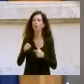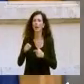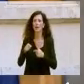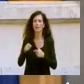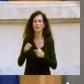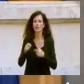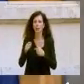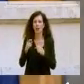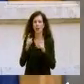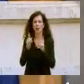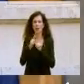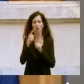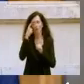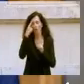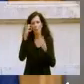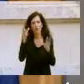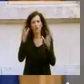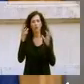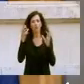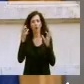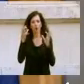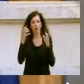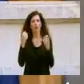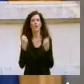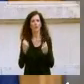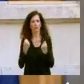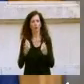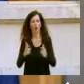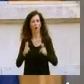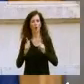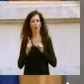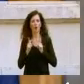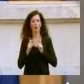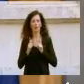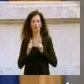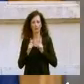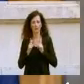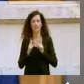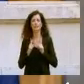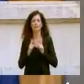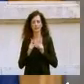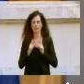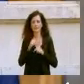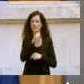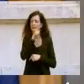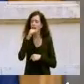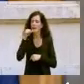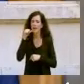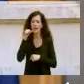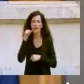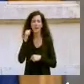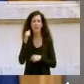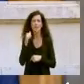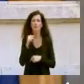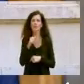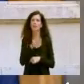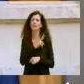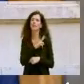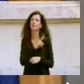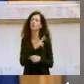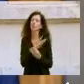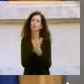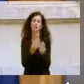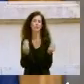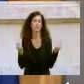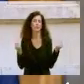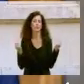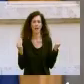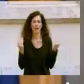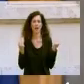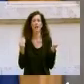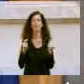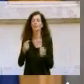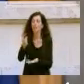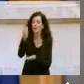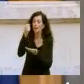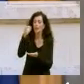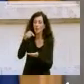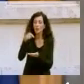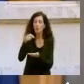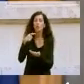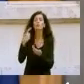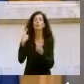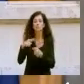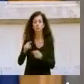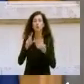sciocco così forte e chiaro che richiede tantissime risorse ne abbiamo stanziati 80 miliardi e non